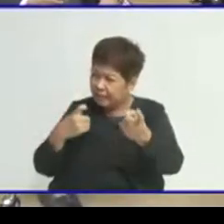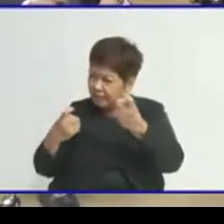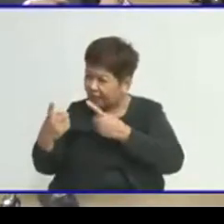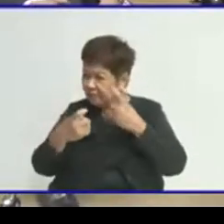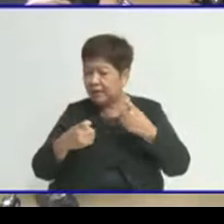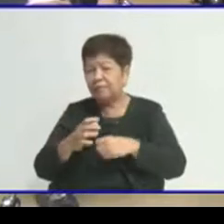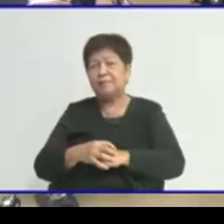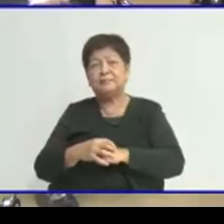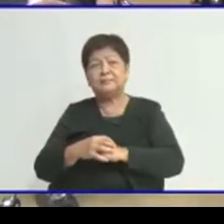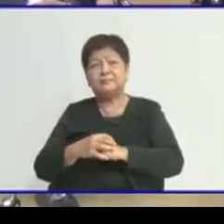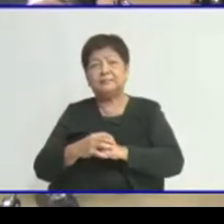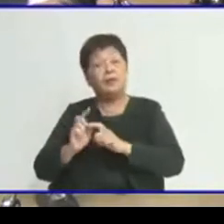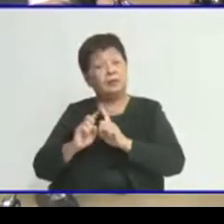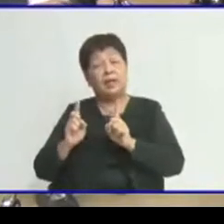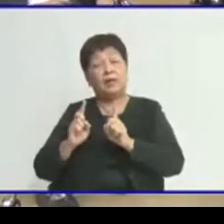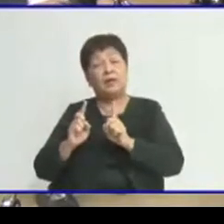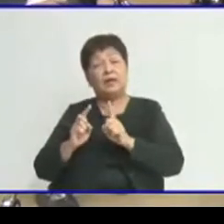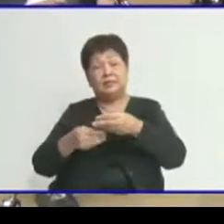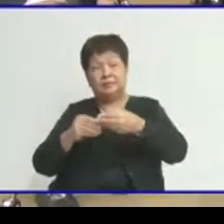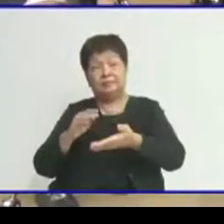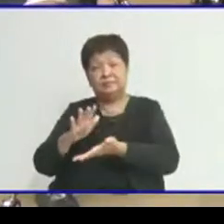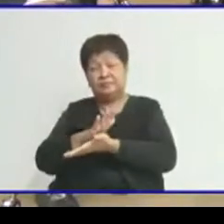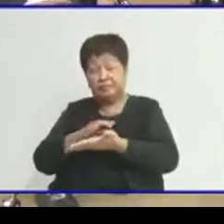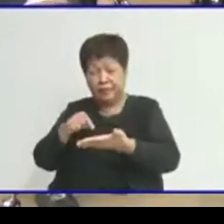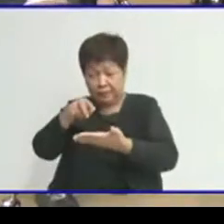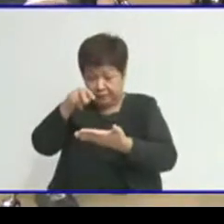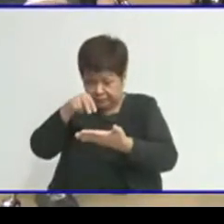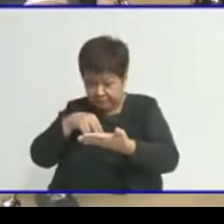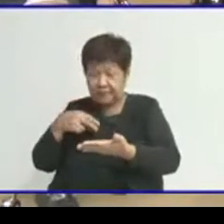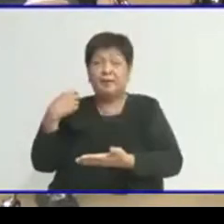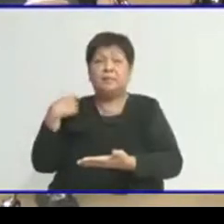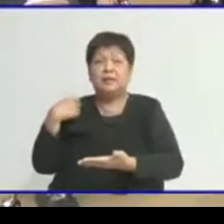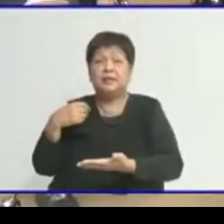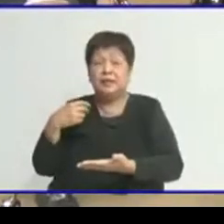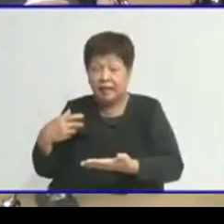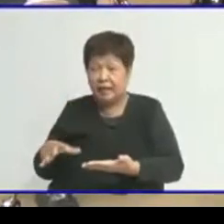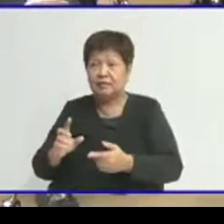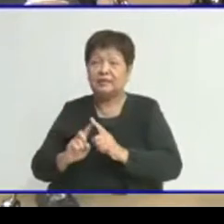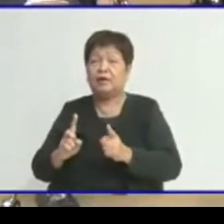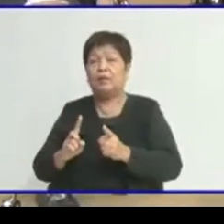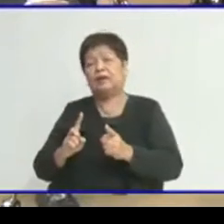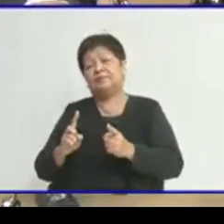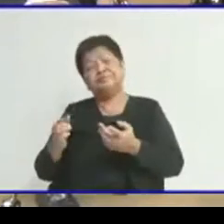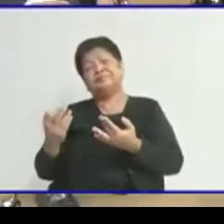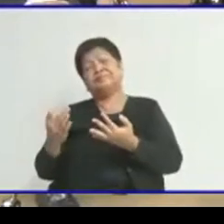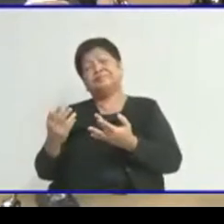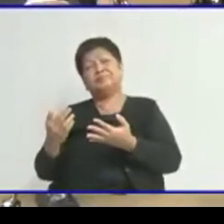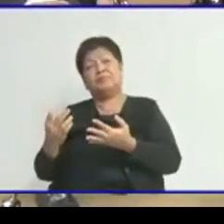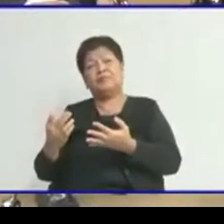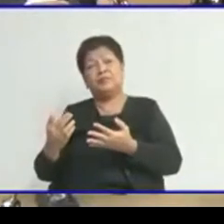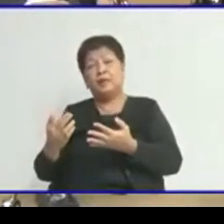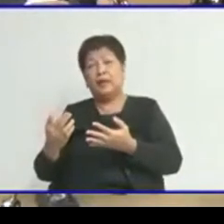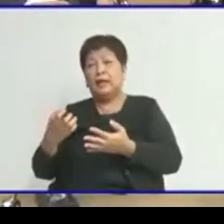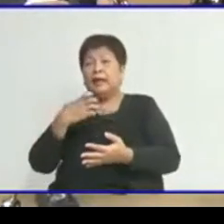some question ดิฉันจะ and comment with me อาจจะเป็นความเรียกว่าอะไรนะเป็นความสมัครใจละกันว่